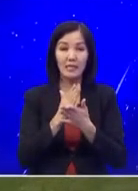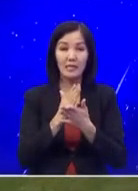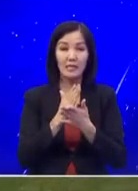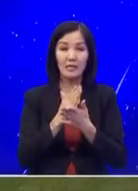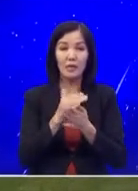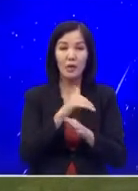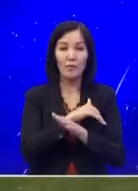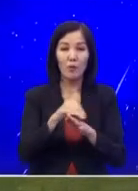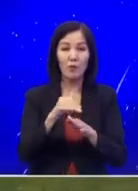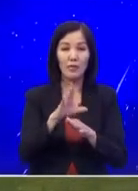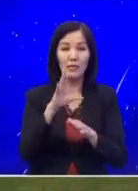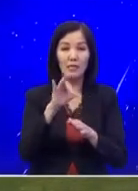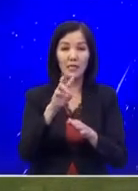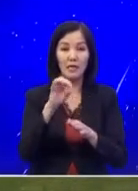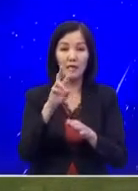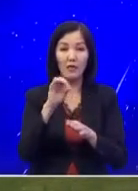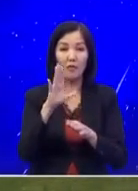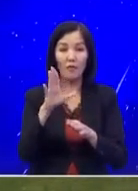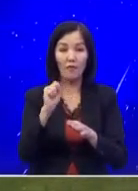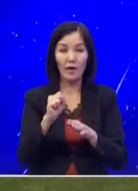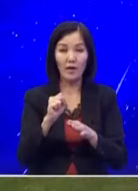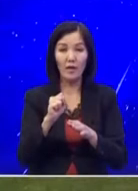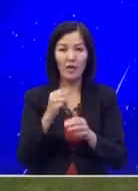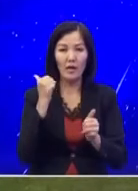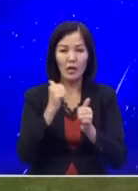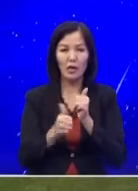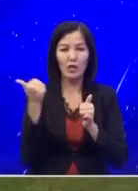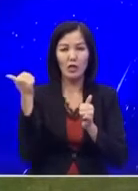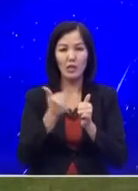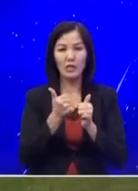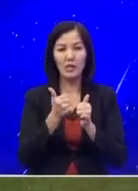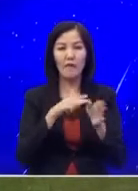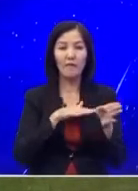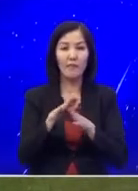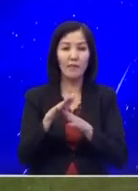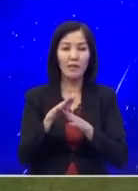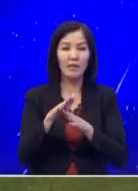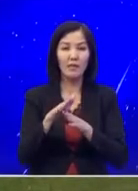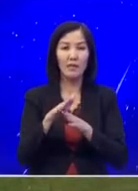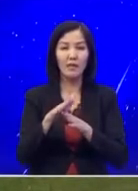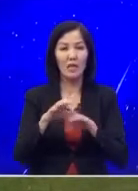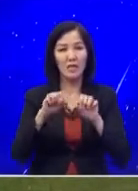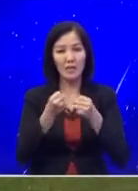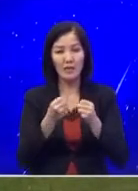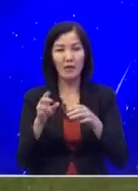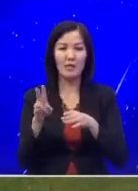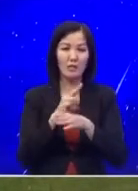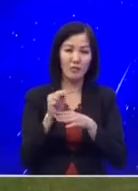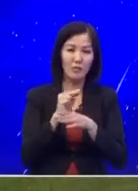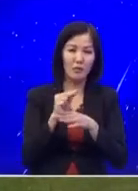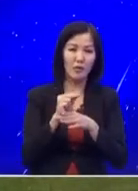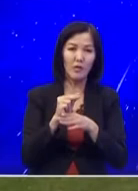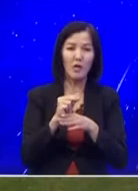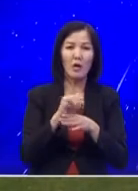улице Сехимова. Мы практически каждую неделю там выполняли аварийные работы, потому что трубы пришли